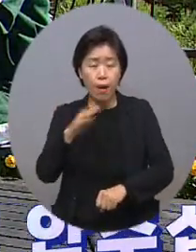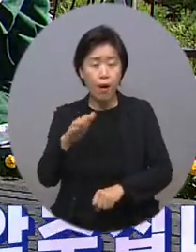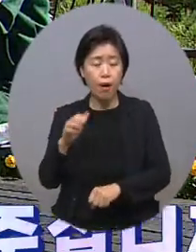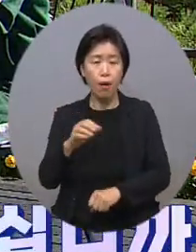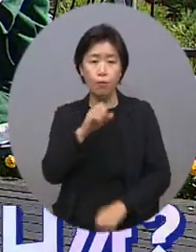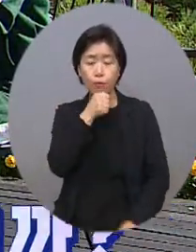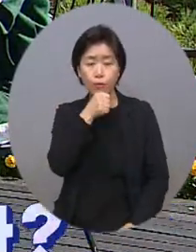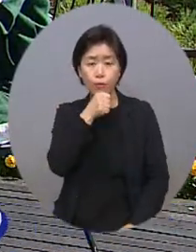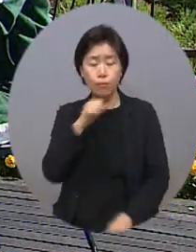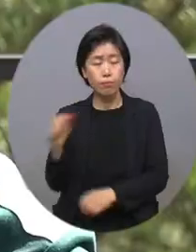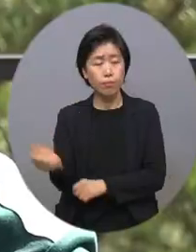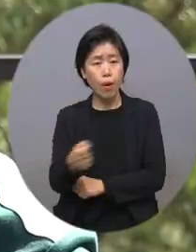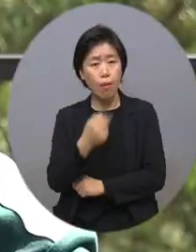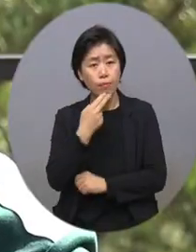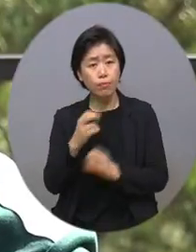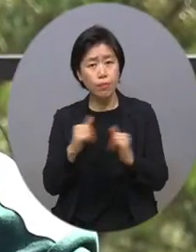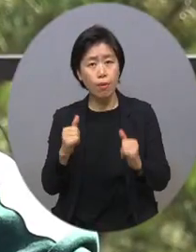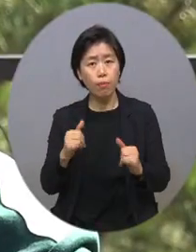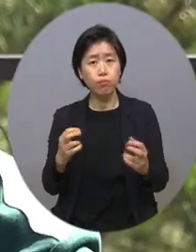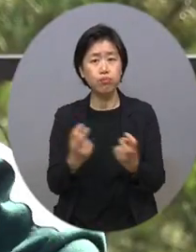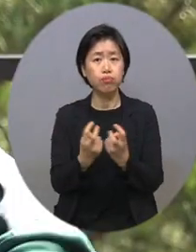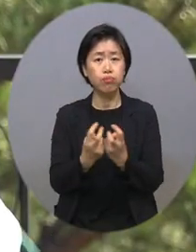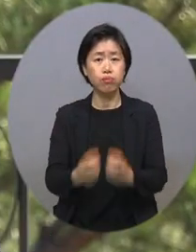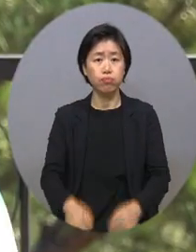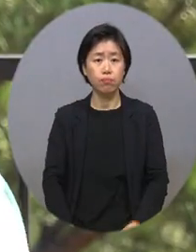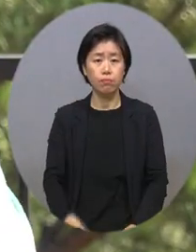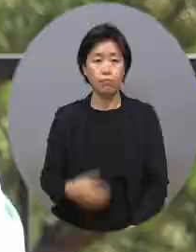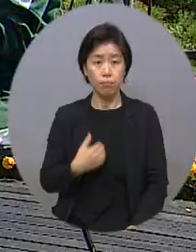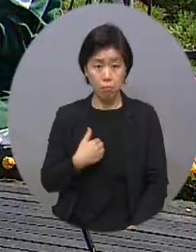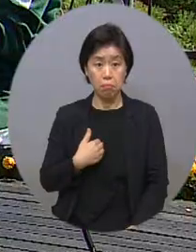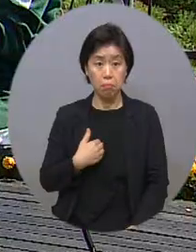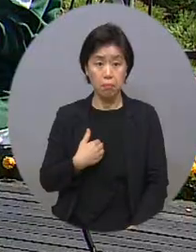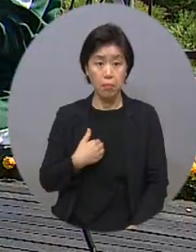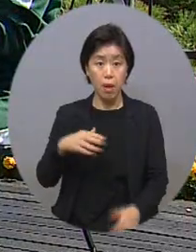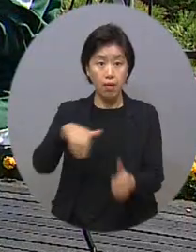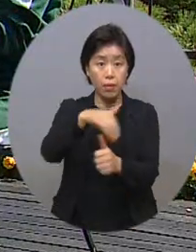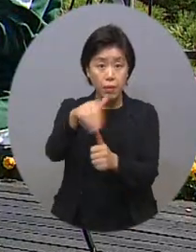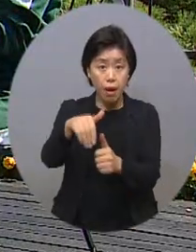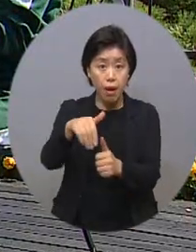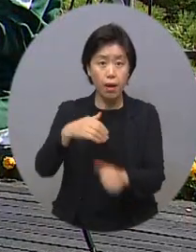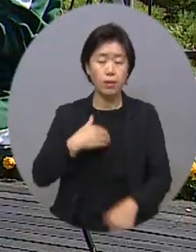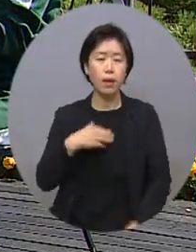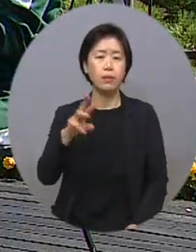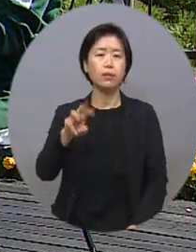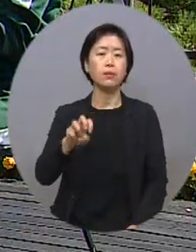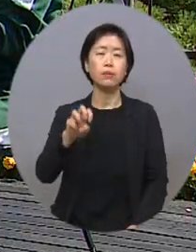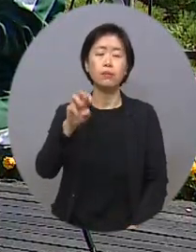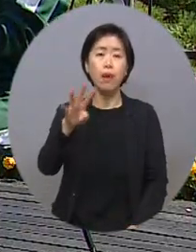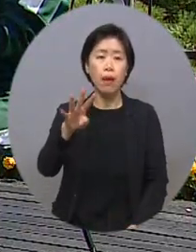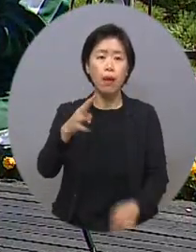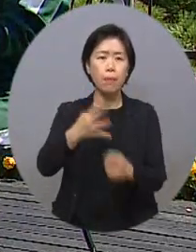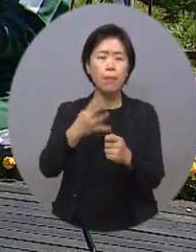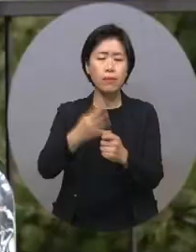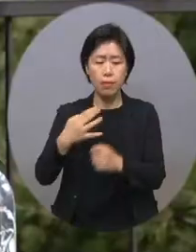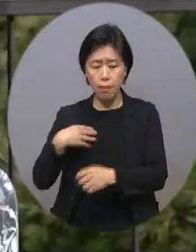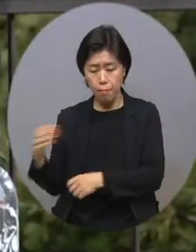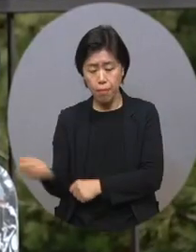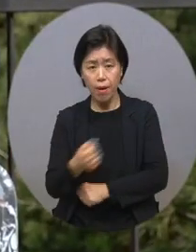사람한테는 핸디캡을 안 주십니까? 그리고 저는 지금 필드를 올해 34번째예요. 전 세고 있어요.